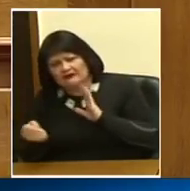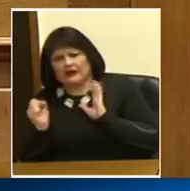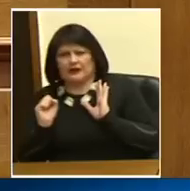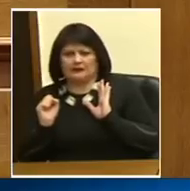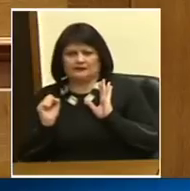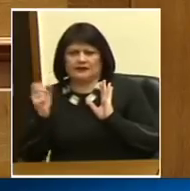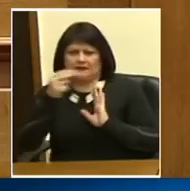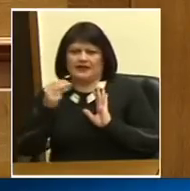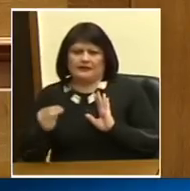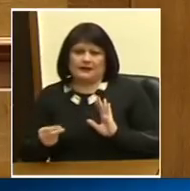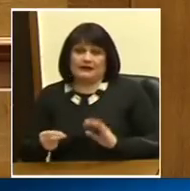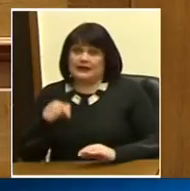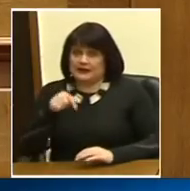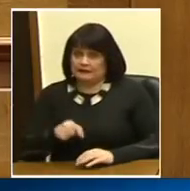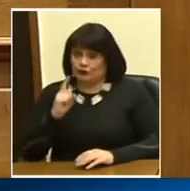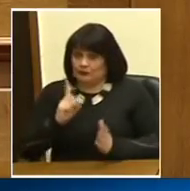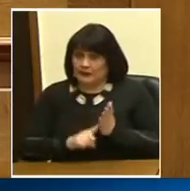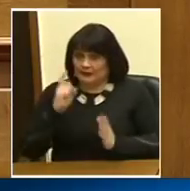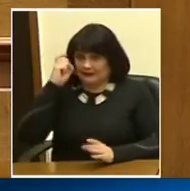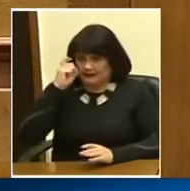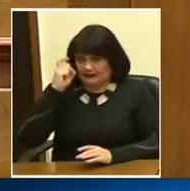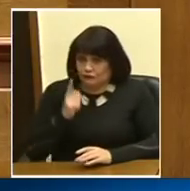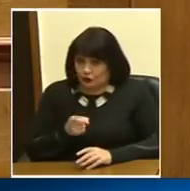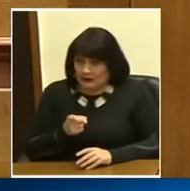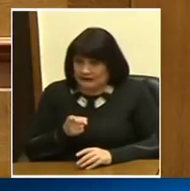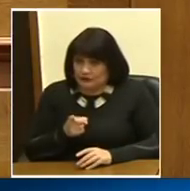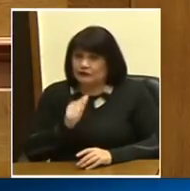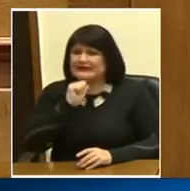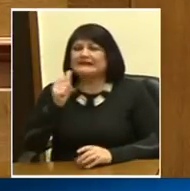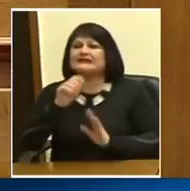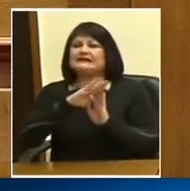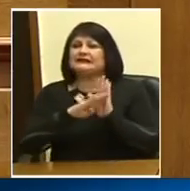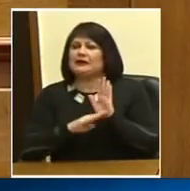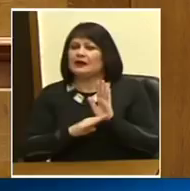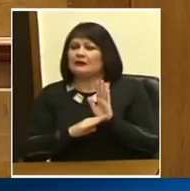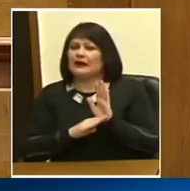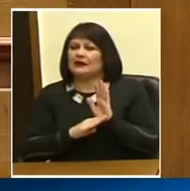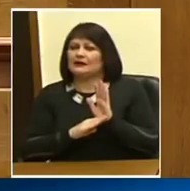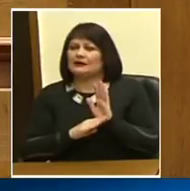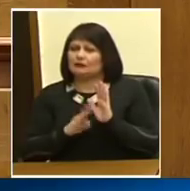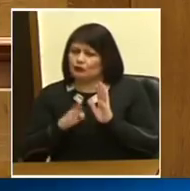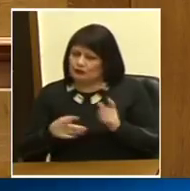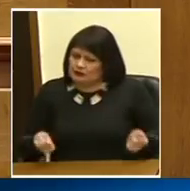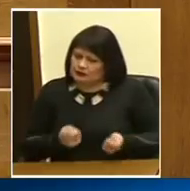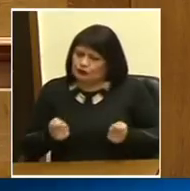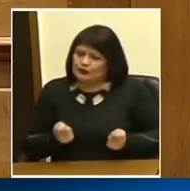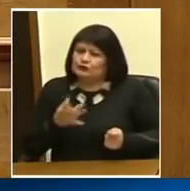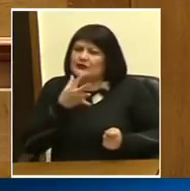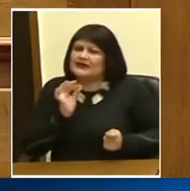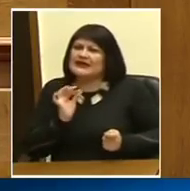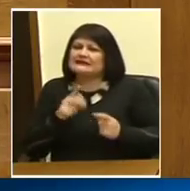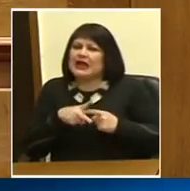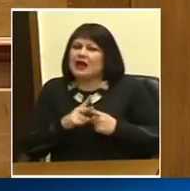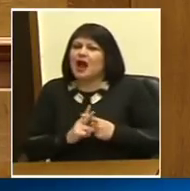Γι' αυτό το λόγο πρέπει να έχουμε στο μυαλό μας ότι το Σύνταγμα μπορεί να χρησιμοποιηθεί και ως όπλο στο